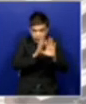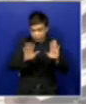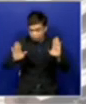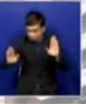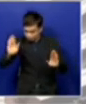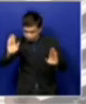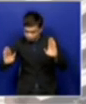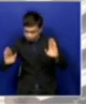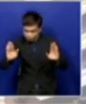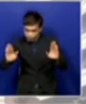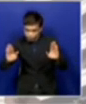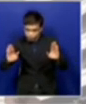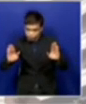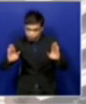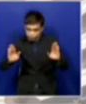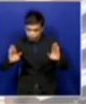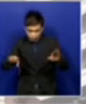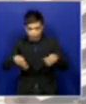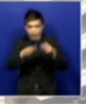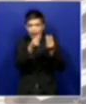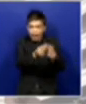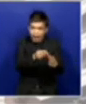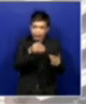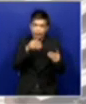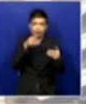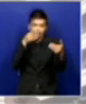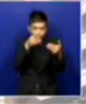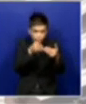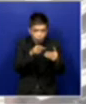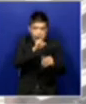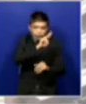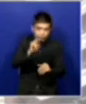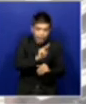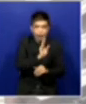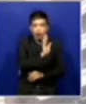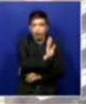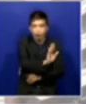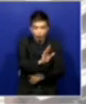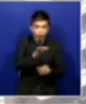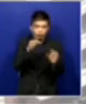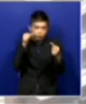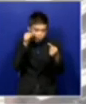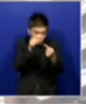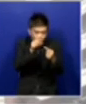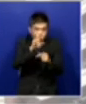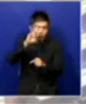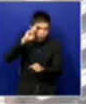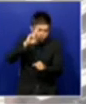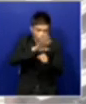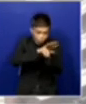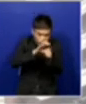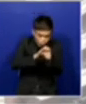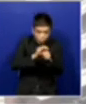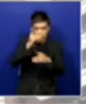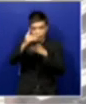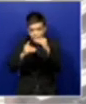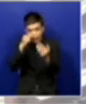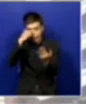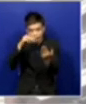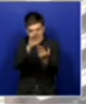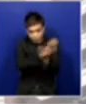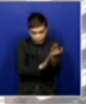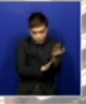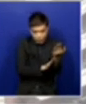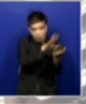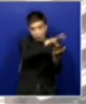ล้วเนี่ยให้เขาเหล่านั้นใช้ของเขาโดยเฉพาะที่มันเกี่ยวข้องกับเรื่องของโควิดนะครับแผนการฟื้นฟูประเทศเนี่ยท่านไปเอาเขามา